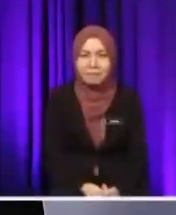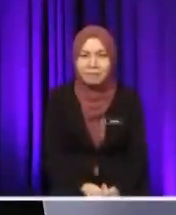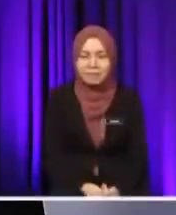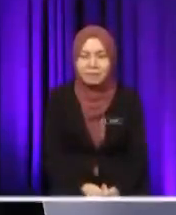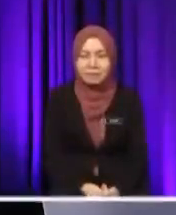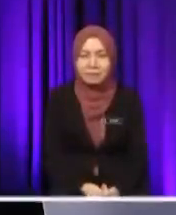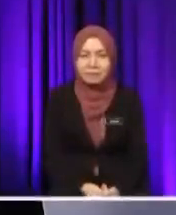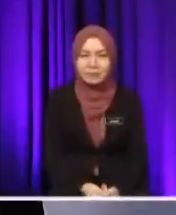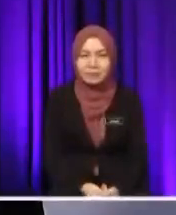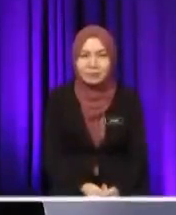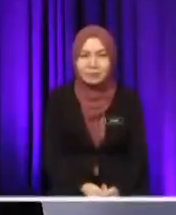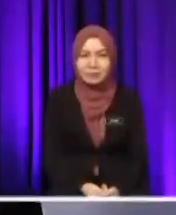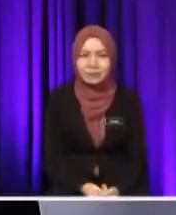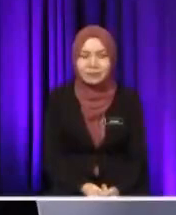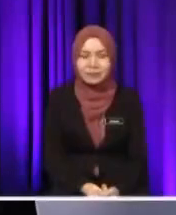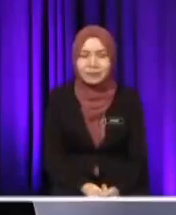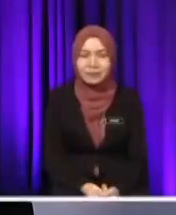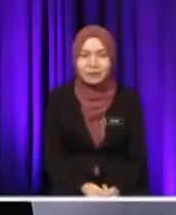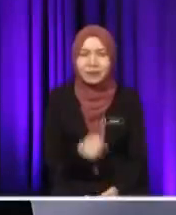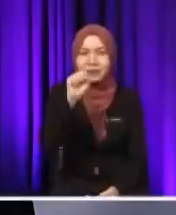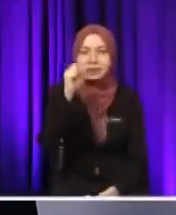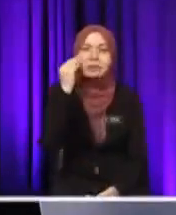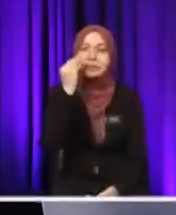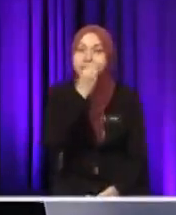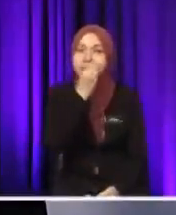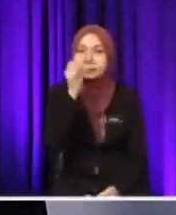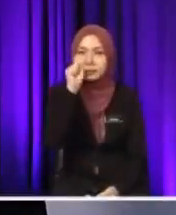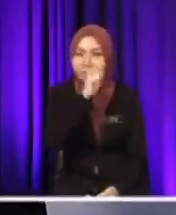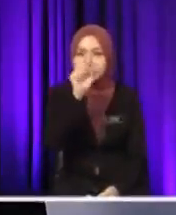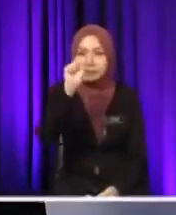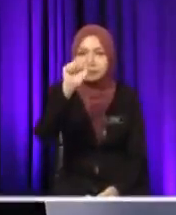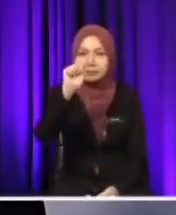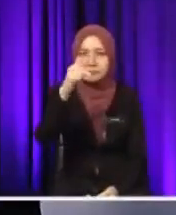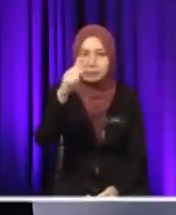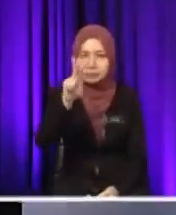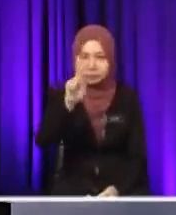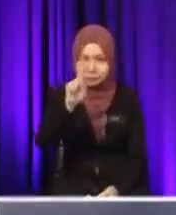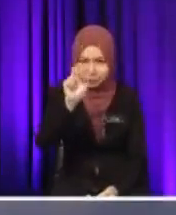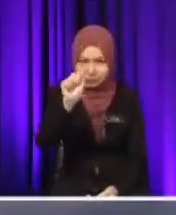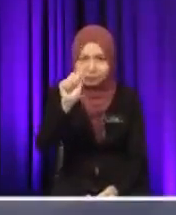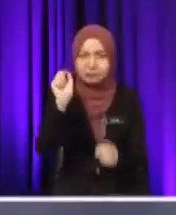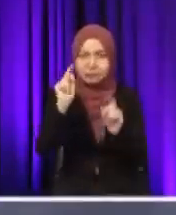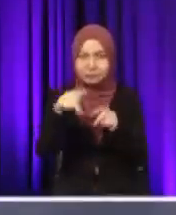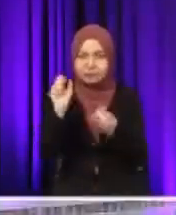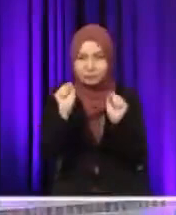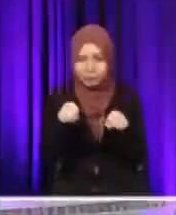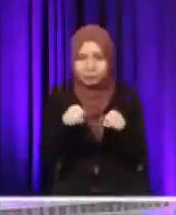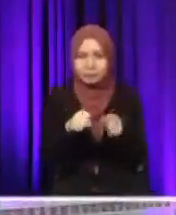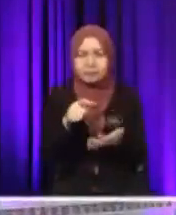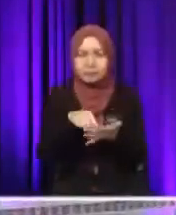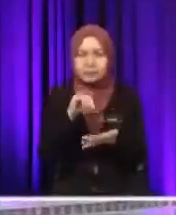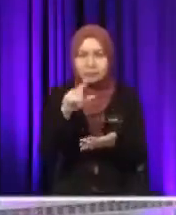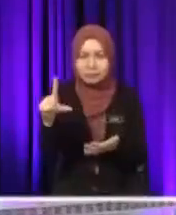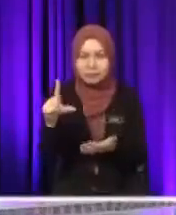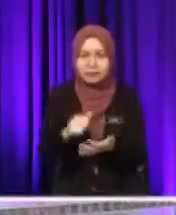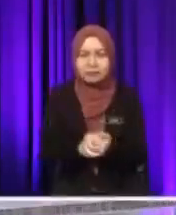Sama je. Oh, okey, okey. Sakura. Sebenarnya kita orang ada juga ini pewangi biasa je. Yes. Tapi ini essential oil lah.